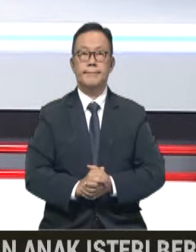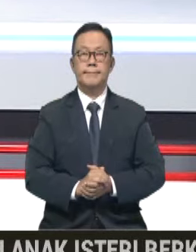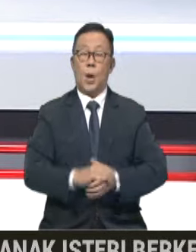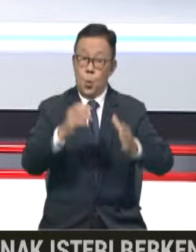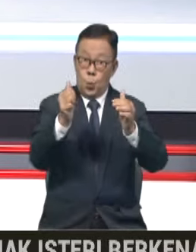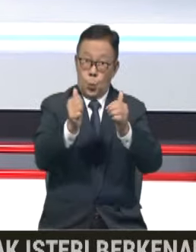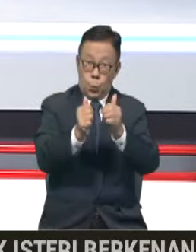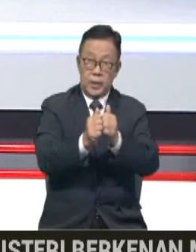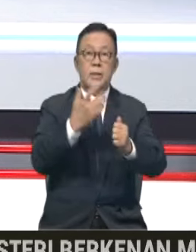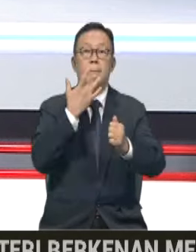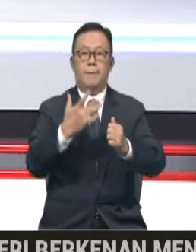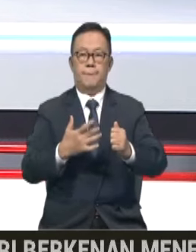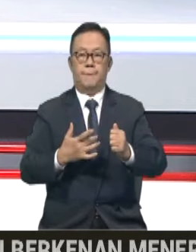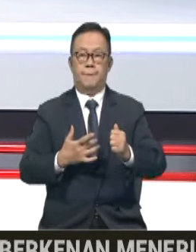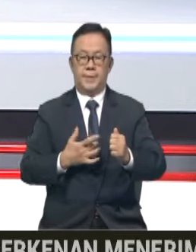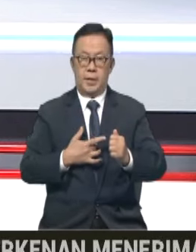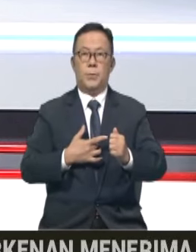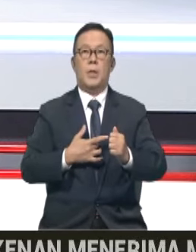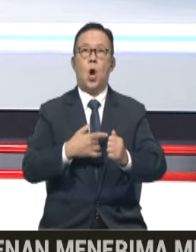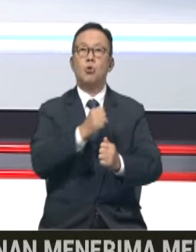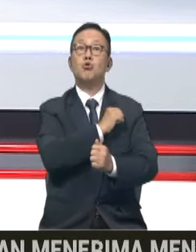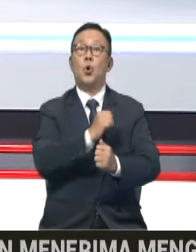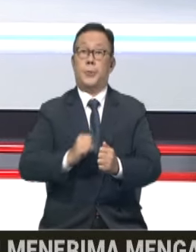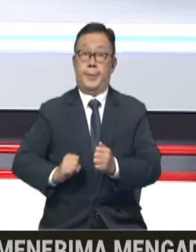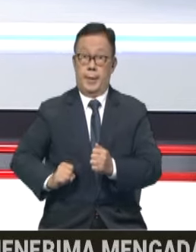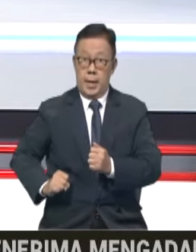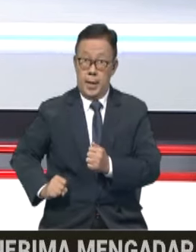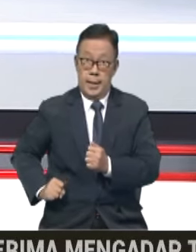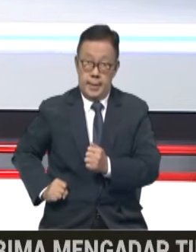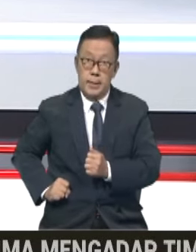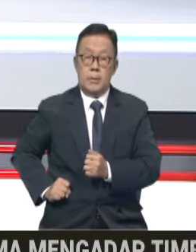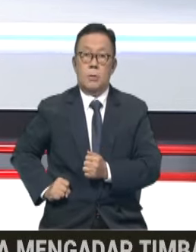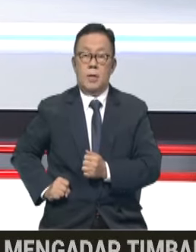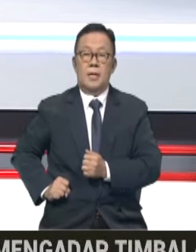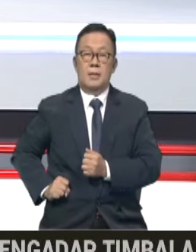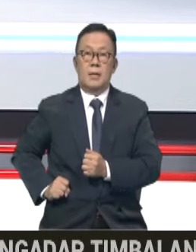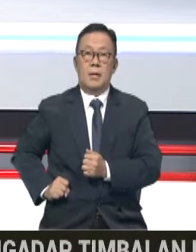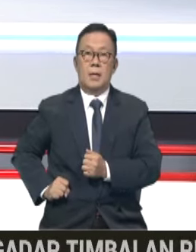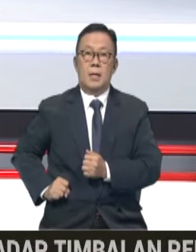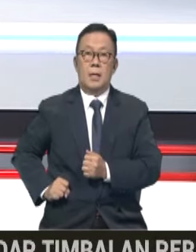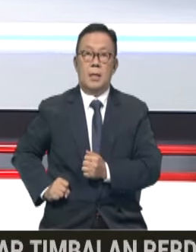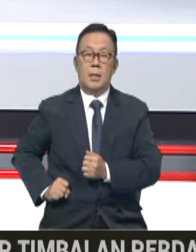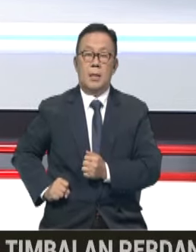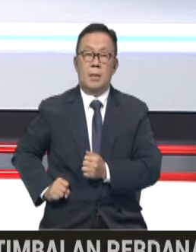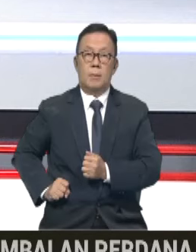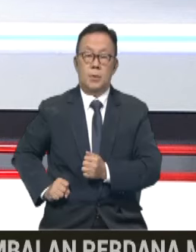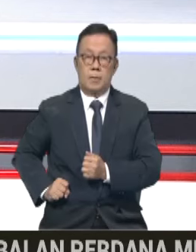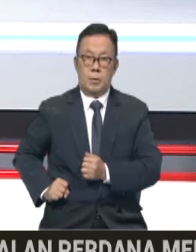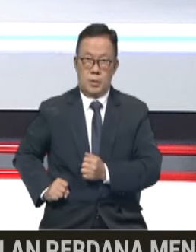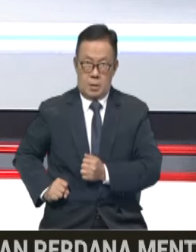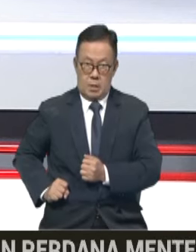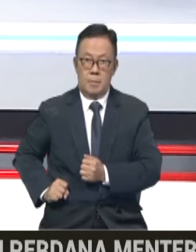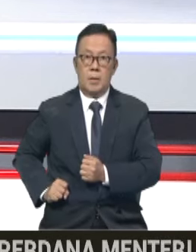Sempena sambutan Hari Ulang Tahun Keputeraan ke bawah Duli Yang Maha Mulia Paduka Seri Baginda Sultan dan Yang di-Pertuan Negara